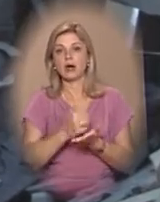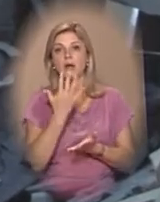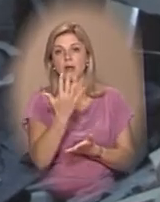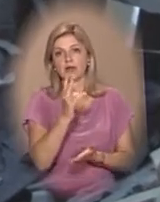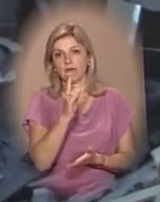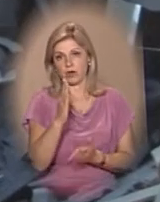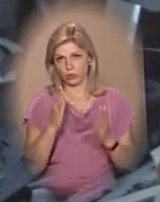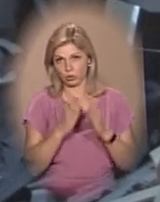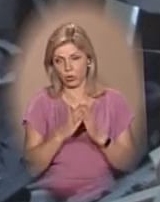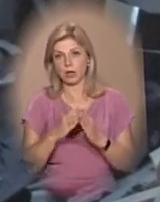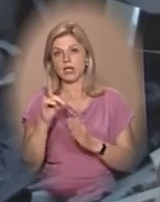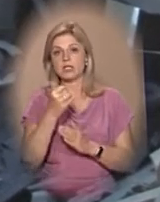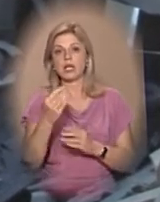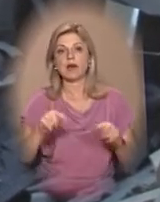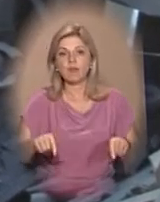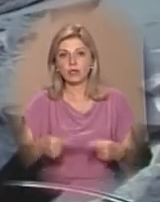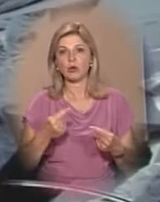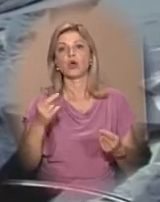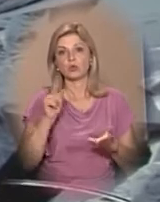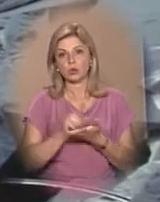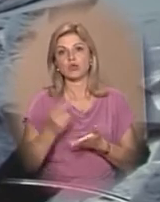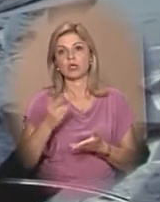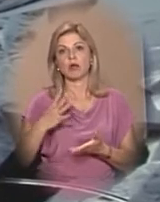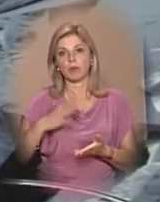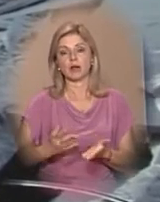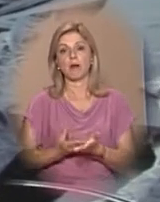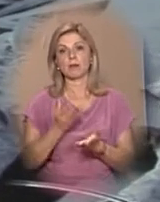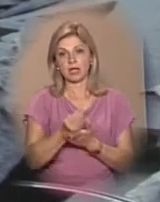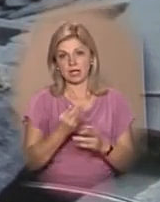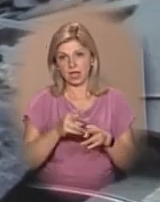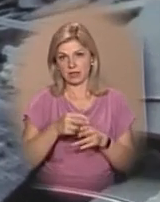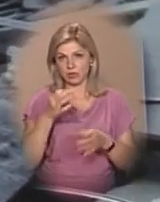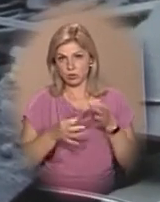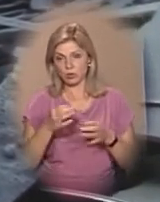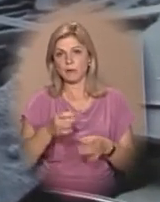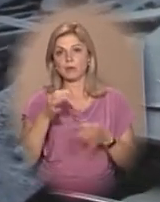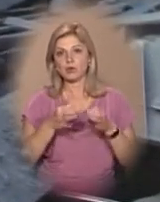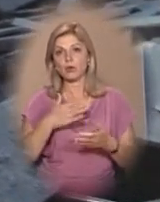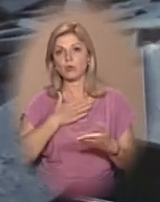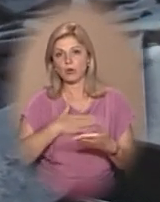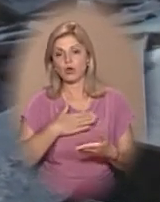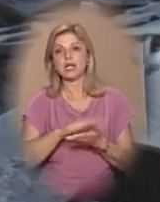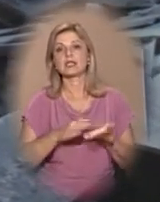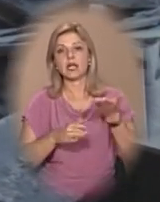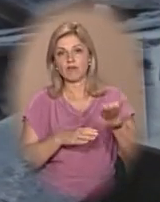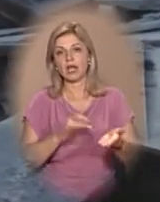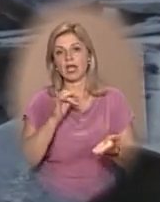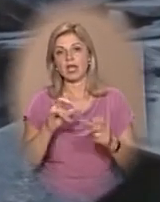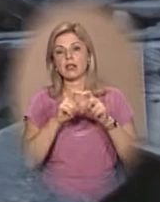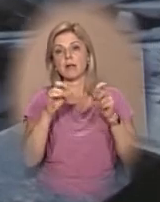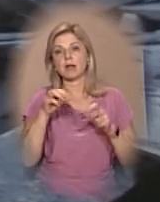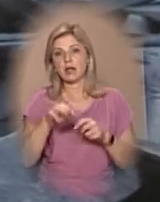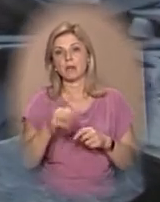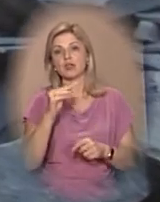будинку. До речі, за їх відновлення теж доведеться платити винуватцю пригоди. Суд задовольнив позову потерпілих та департаменту